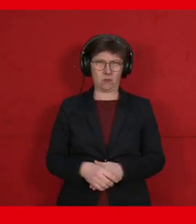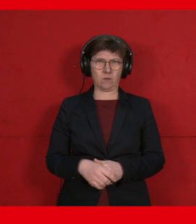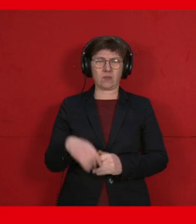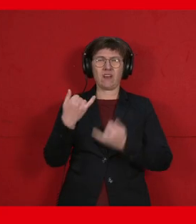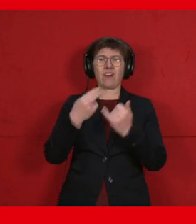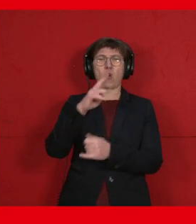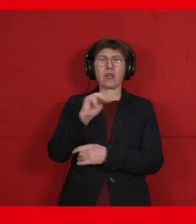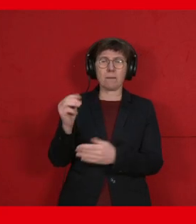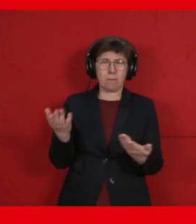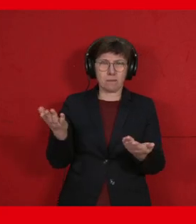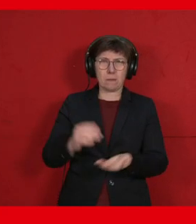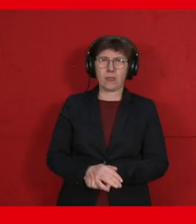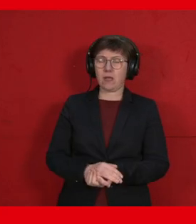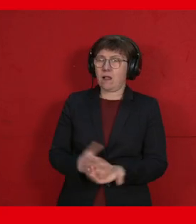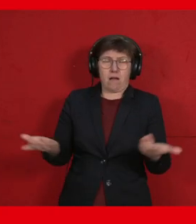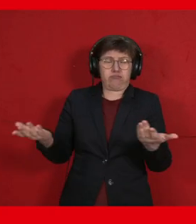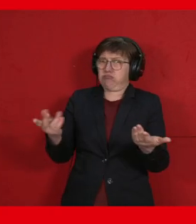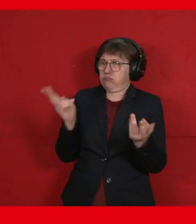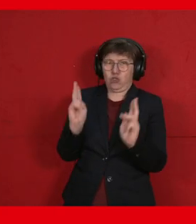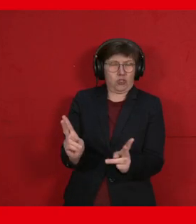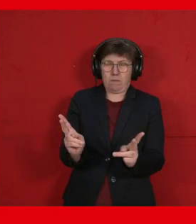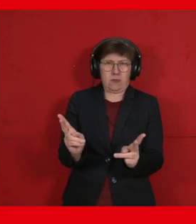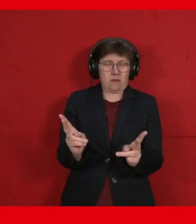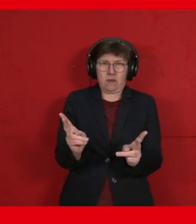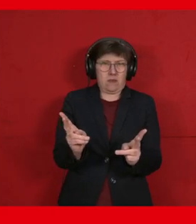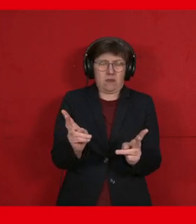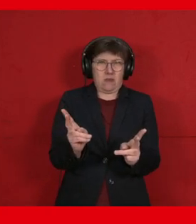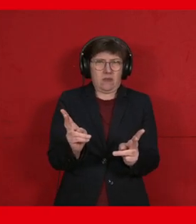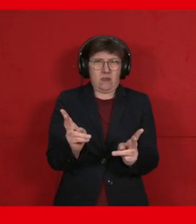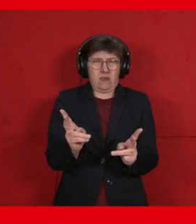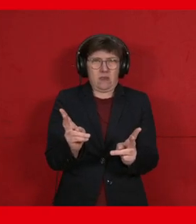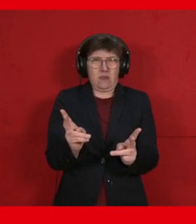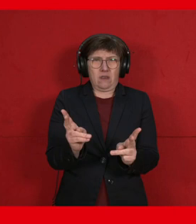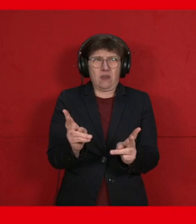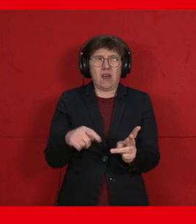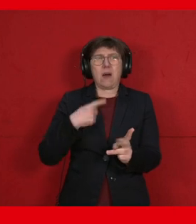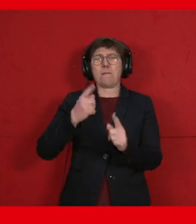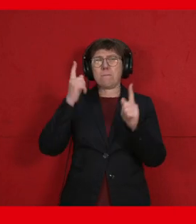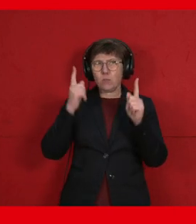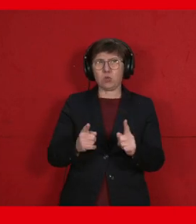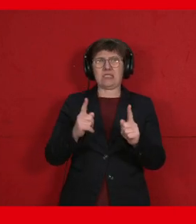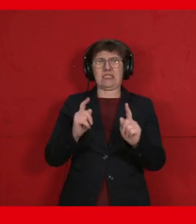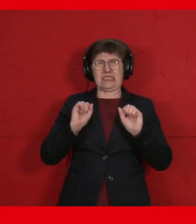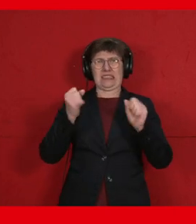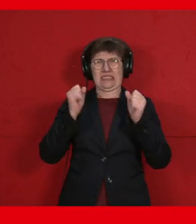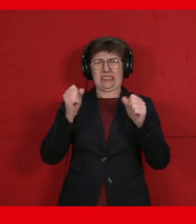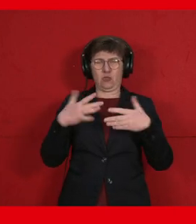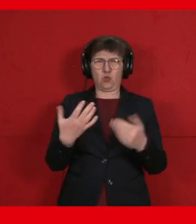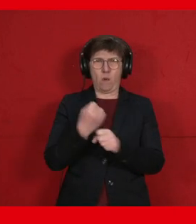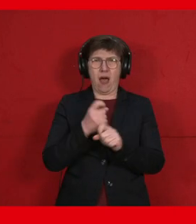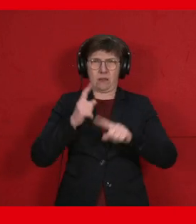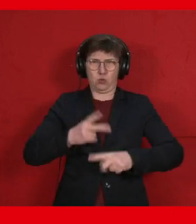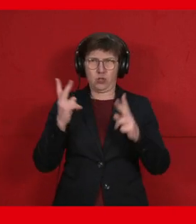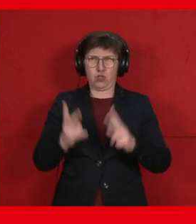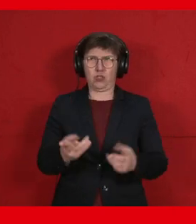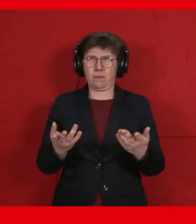Frau Grimm. Ja, also ich würde auch denken, wir müssen da ambitionierter werden.